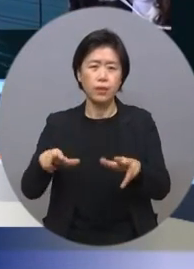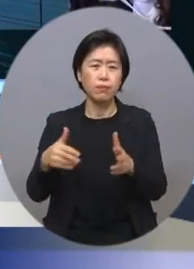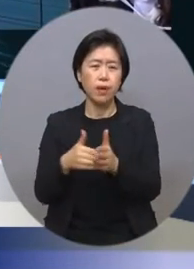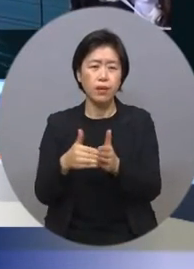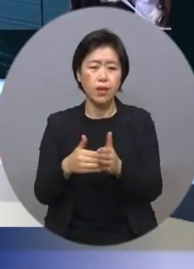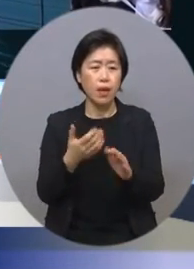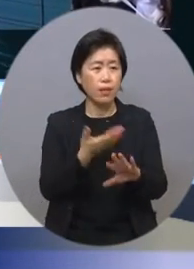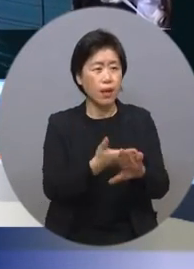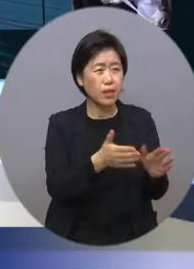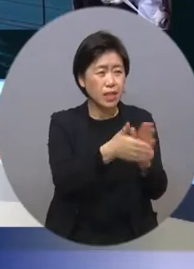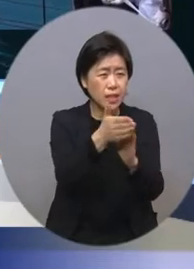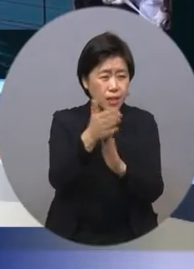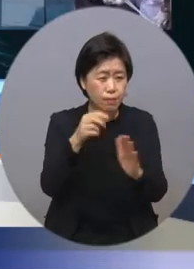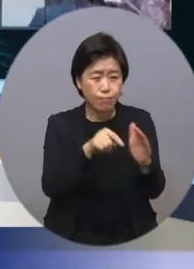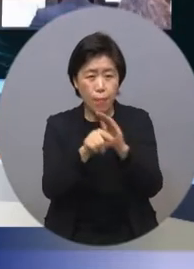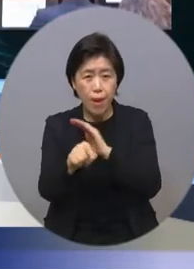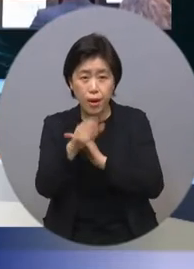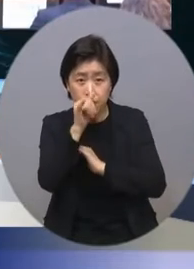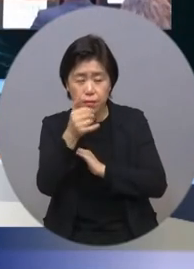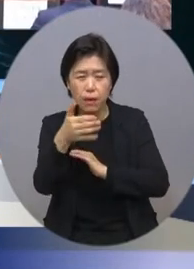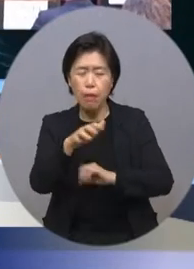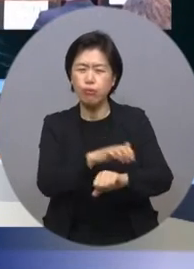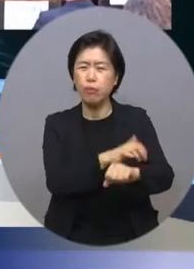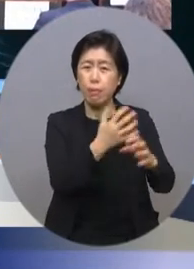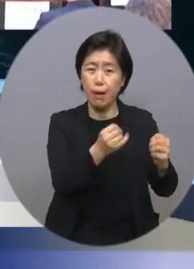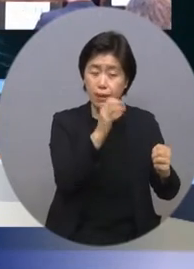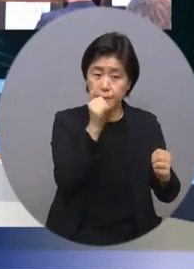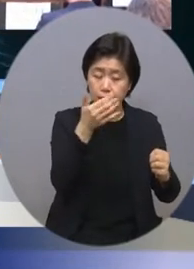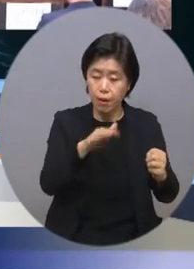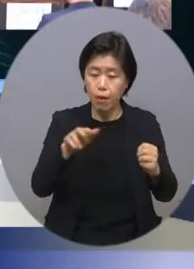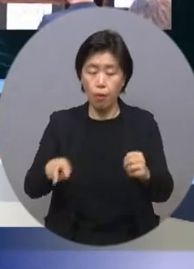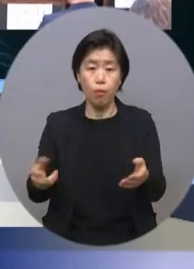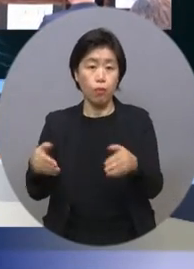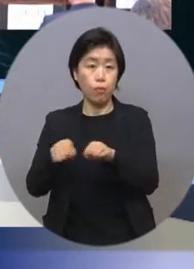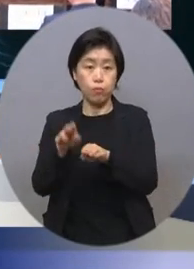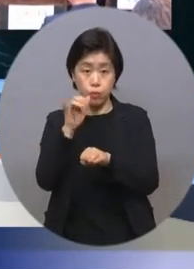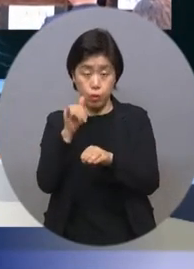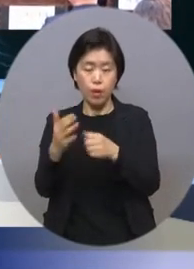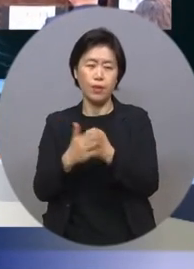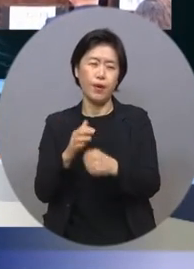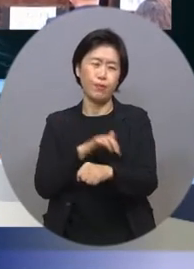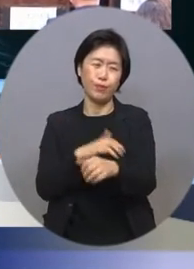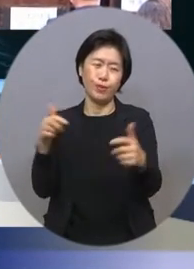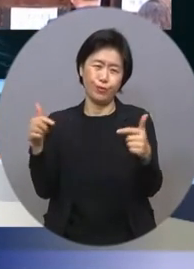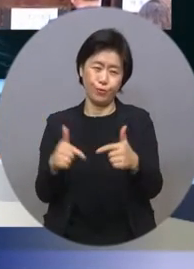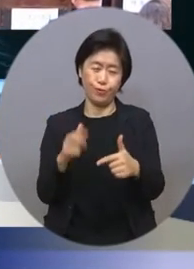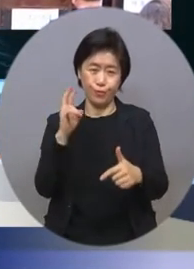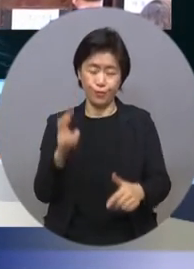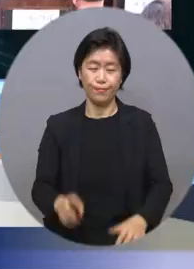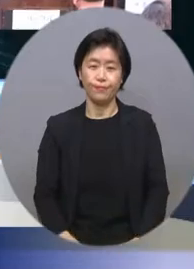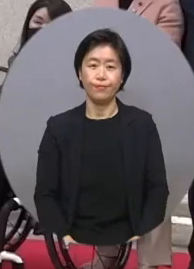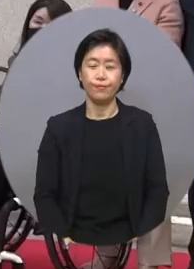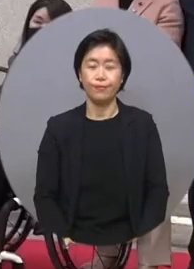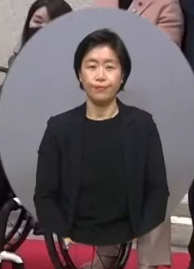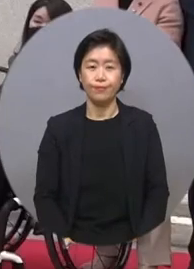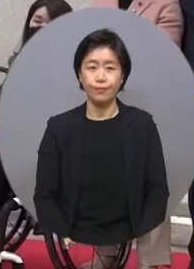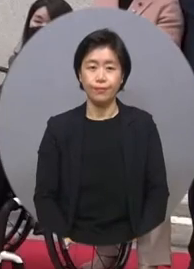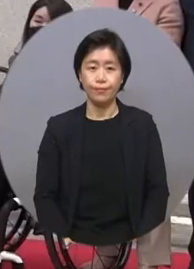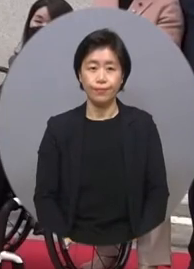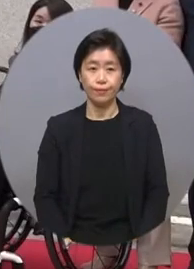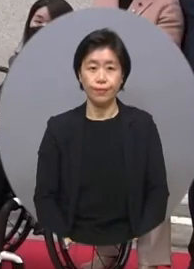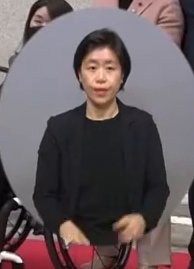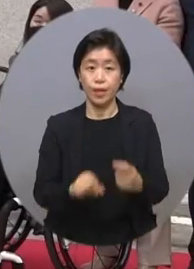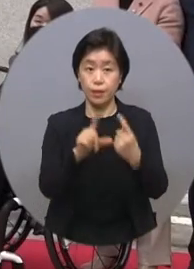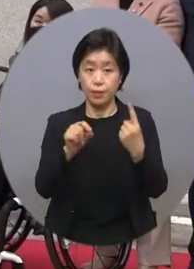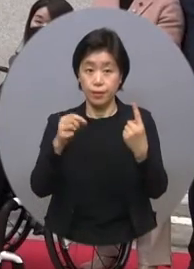지역 임산부들의 불편이 크게 줄어들 것으로 기대되는데요. 보도에 노혜림 기자입니다. 지난